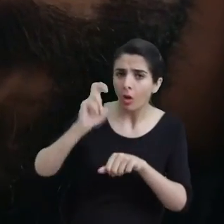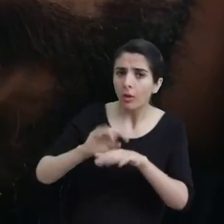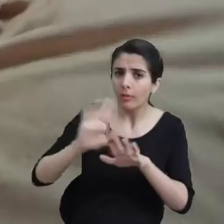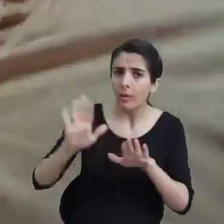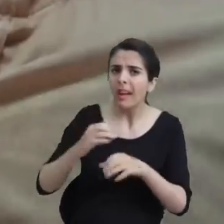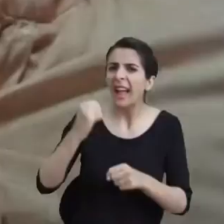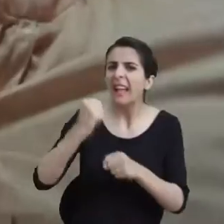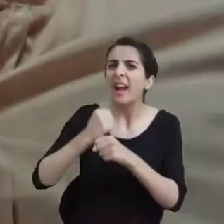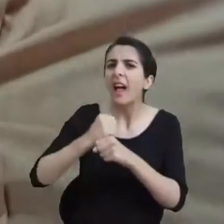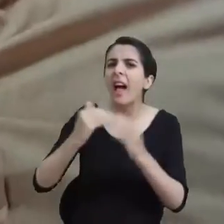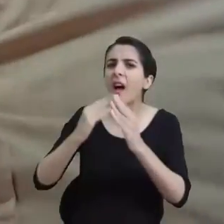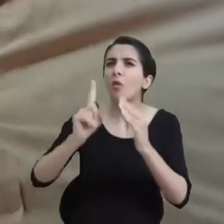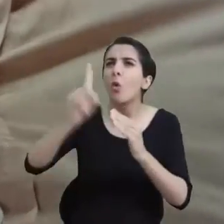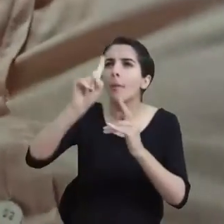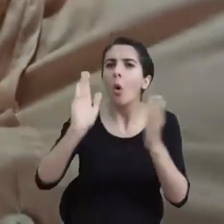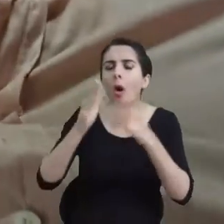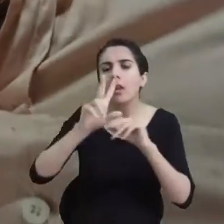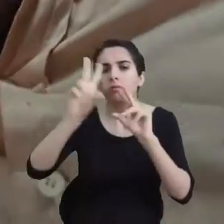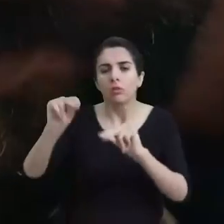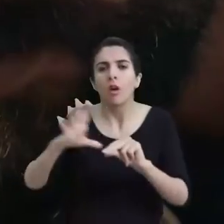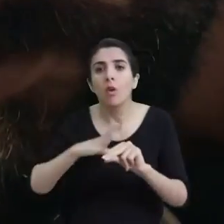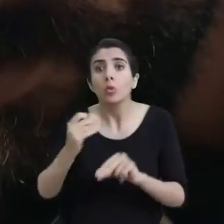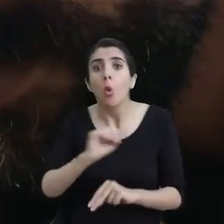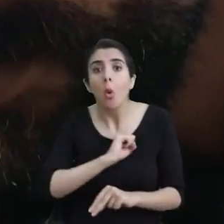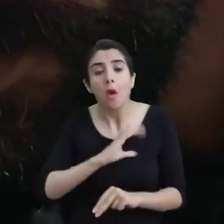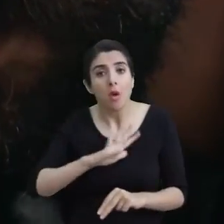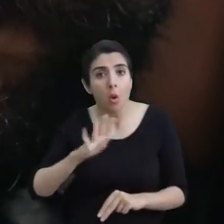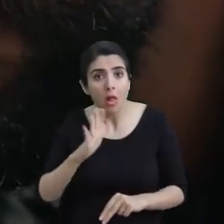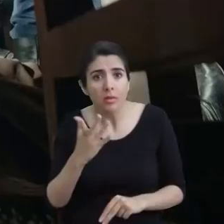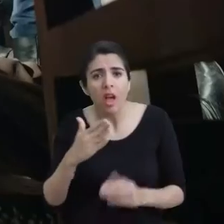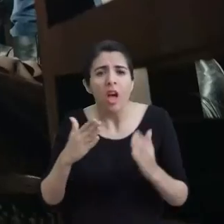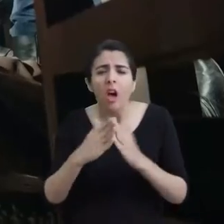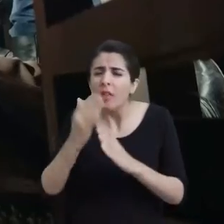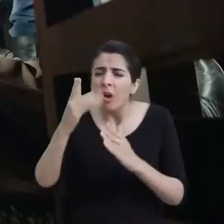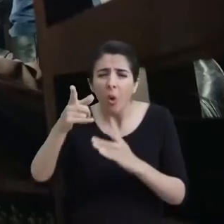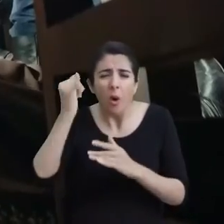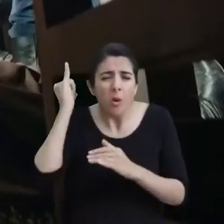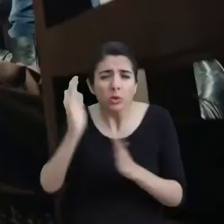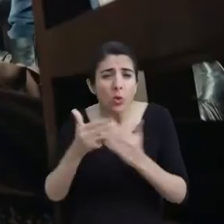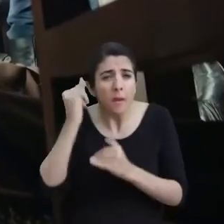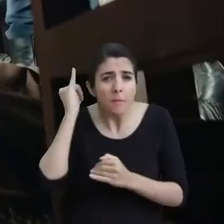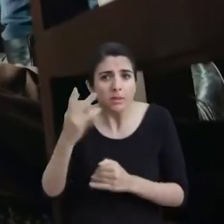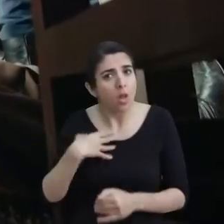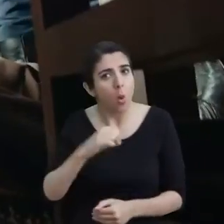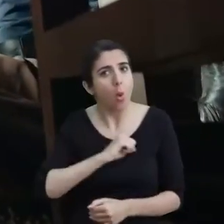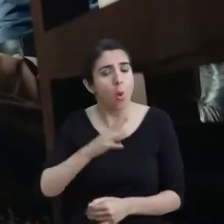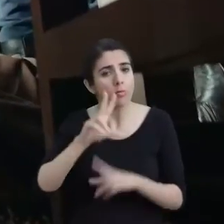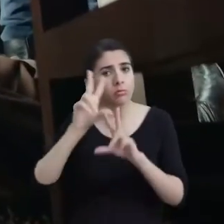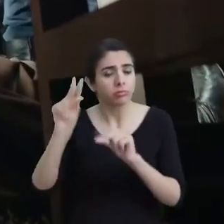Hatırladım şimdi. Giritli Batakhanesi'nin üstündeki bir odada saklanıyor. Çok korkuyor herhalde. Orada fare bile durmaz.